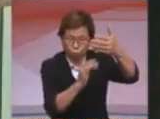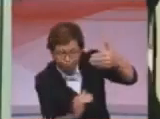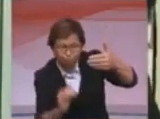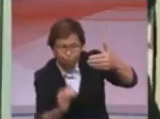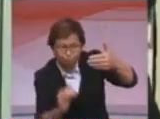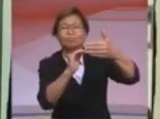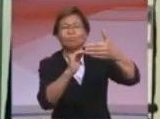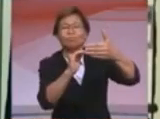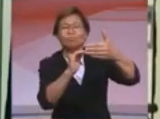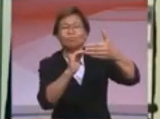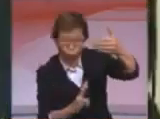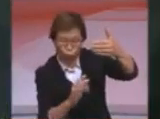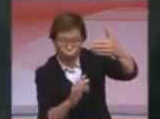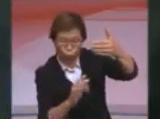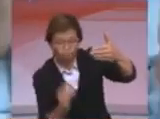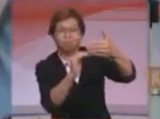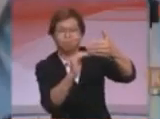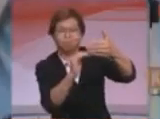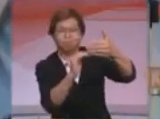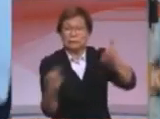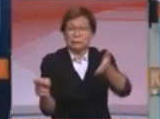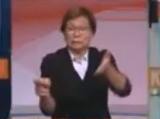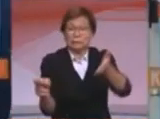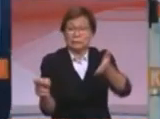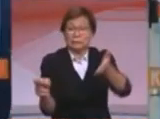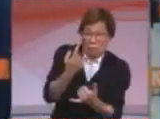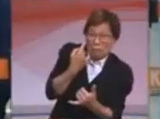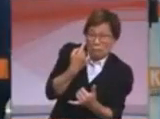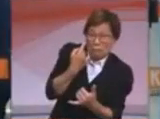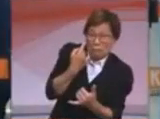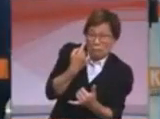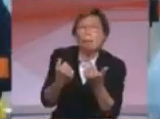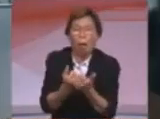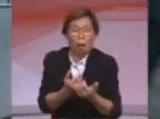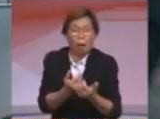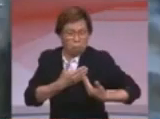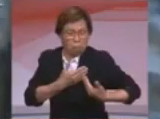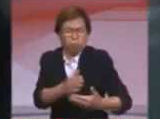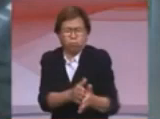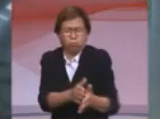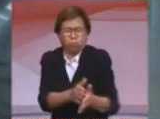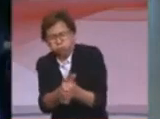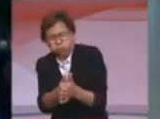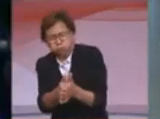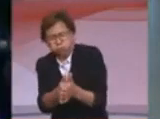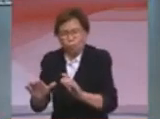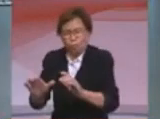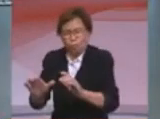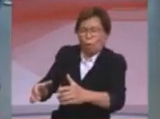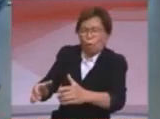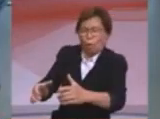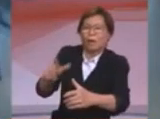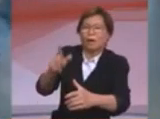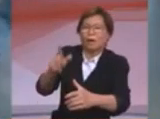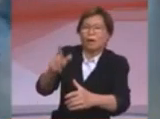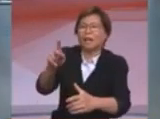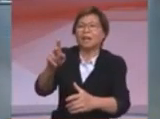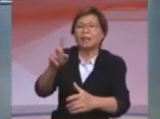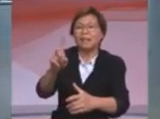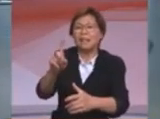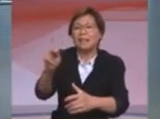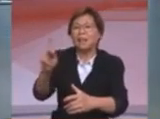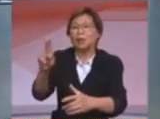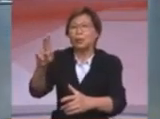kepada 9 yang dicatat baru-baru ini turut disumbang komitmen dan usaha berterusan pasukan di KUL